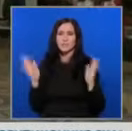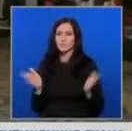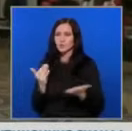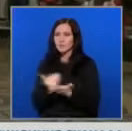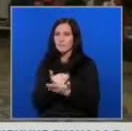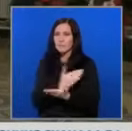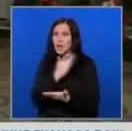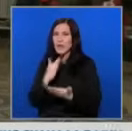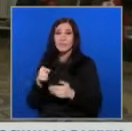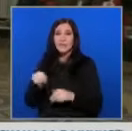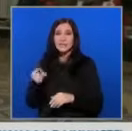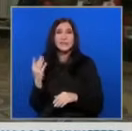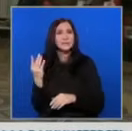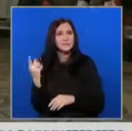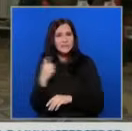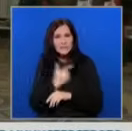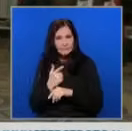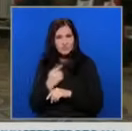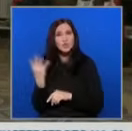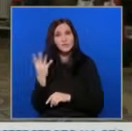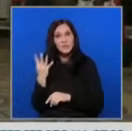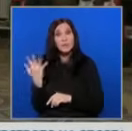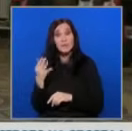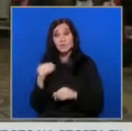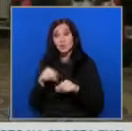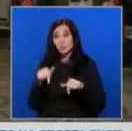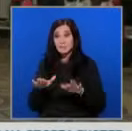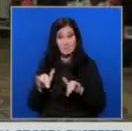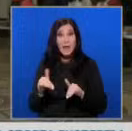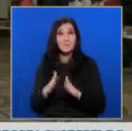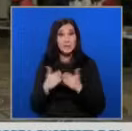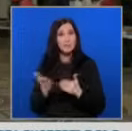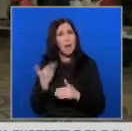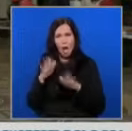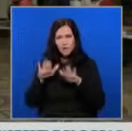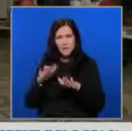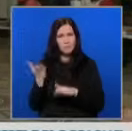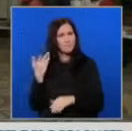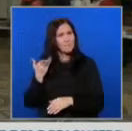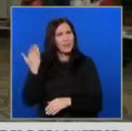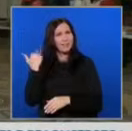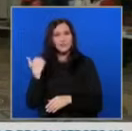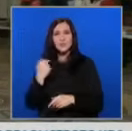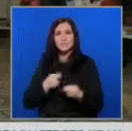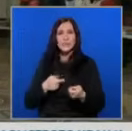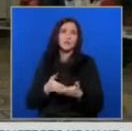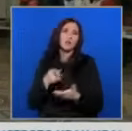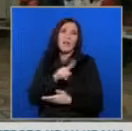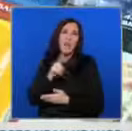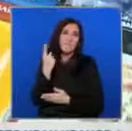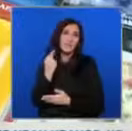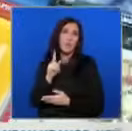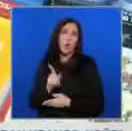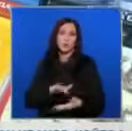тази седмица, от четвъртък, петък, включително и днес приемаме книги, но бяха останали и от други базари, тъй като това не е първия базар, който